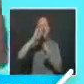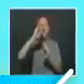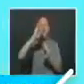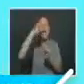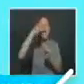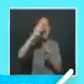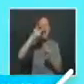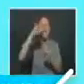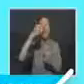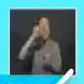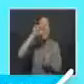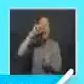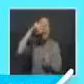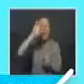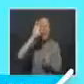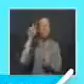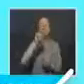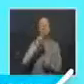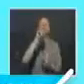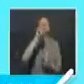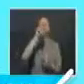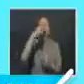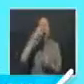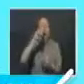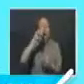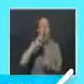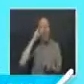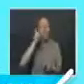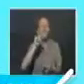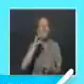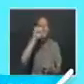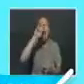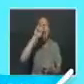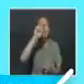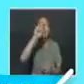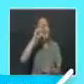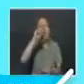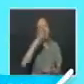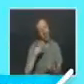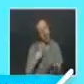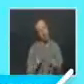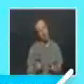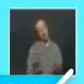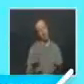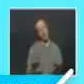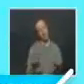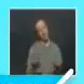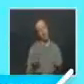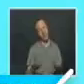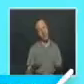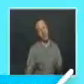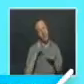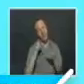וגלנט, וזוהר, ולא יודע מי, ואמסלם, לא תגידו לי, בחיית, אני אהיה לבד,